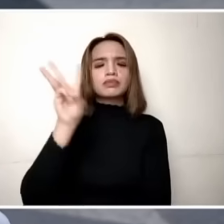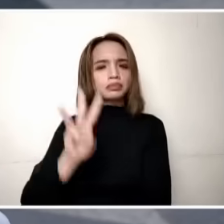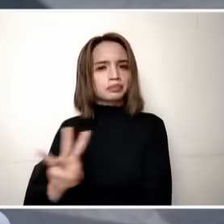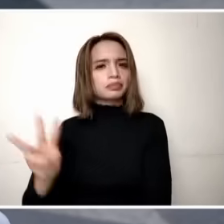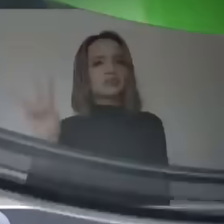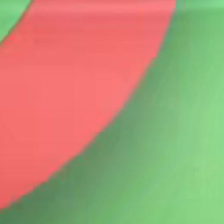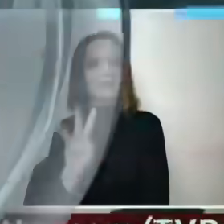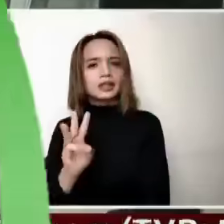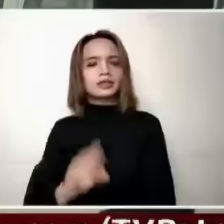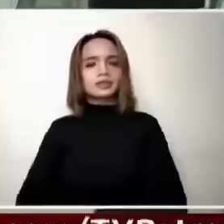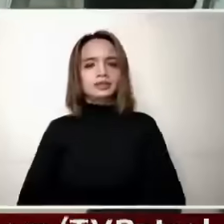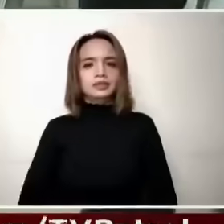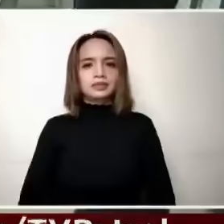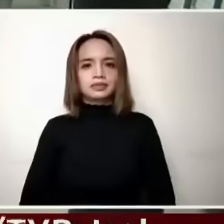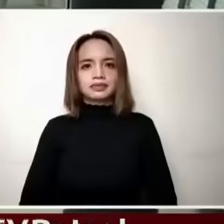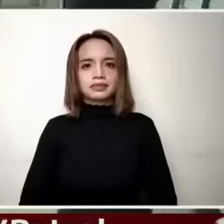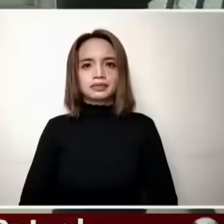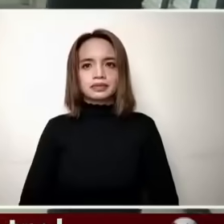Gulia.